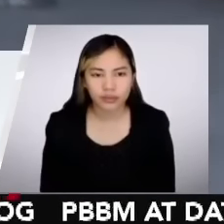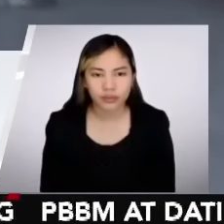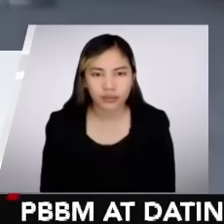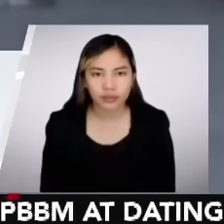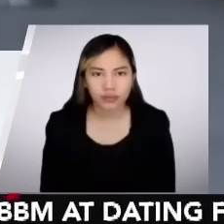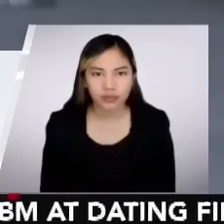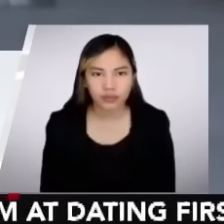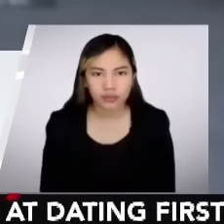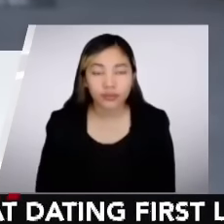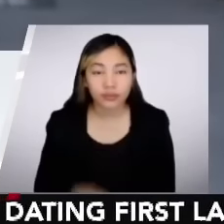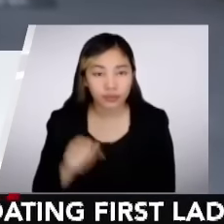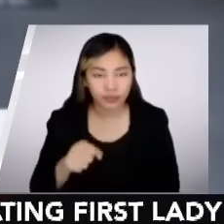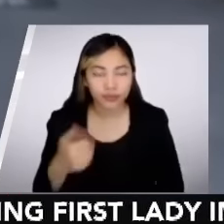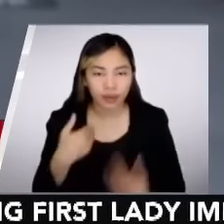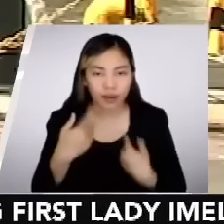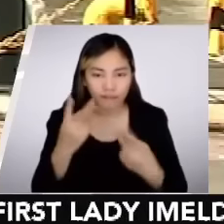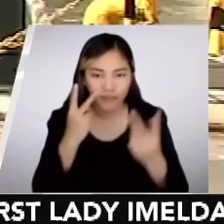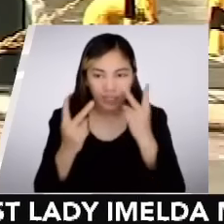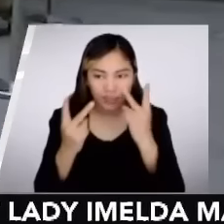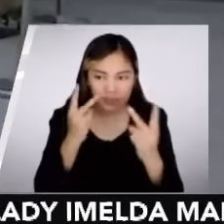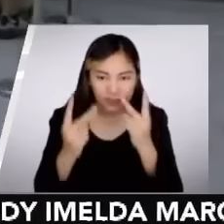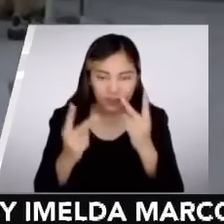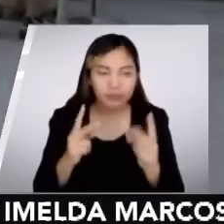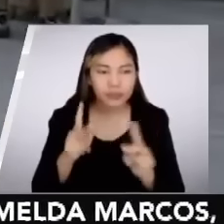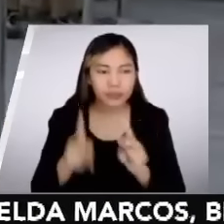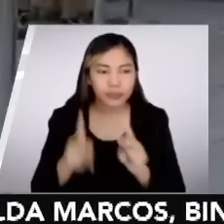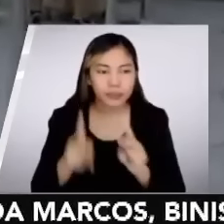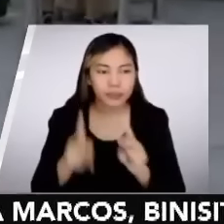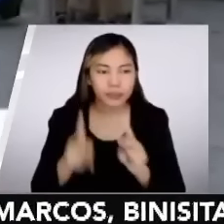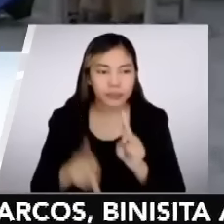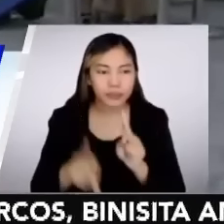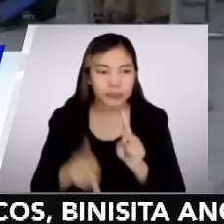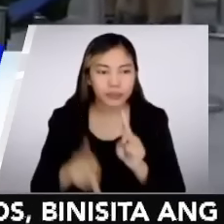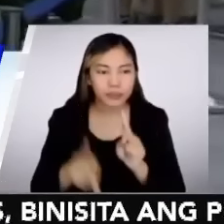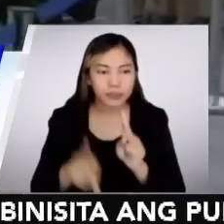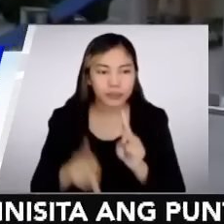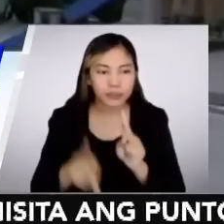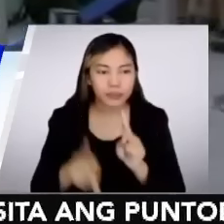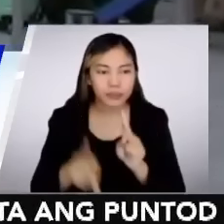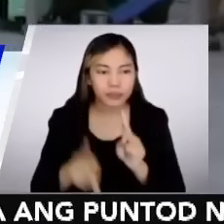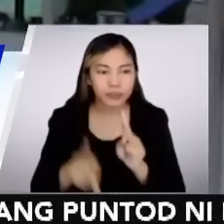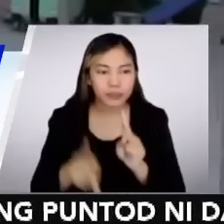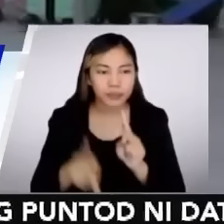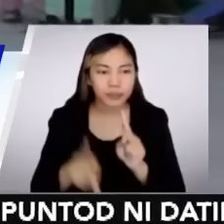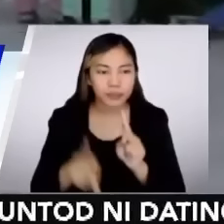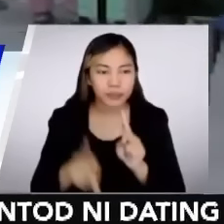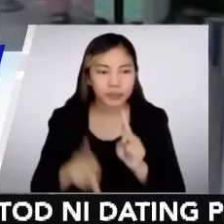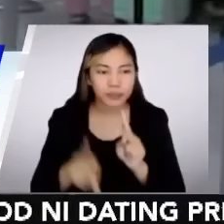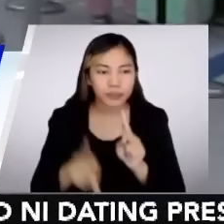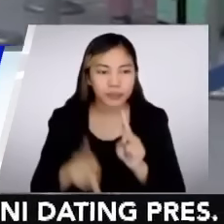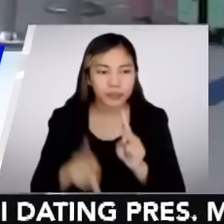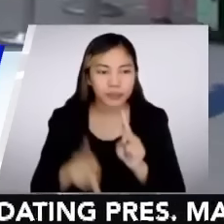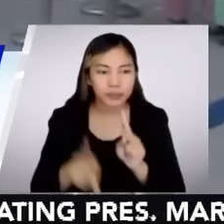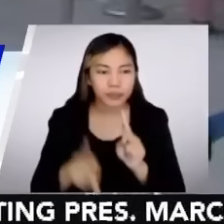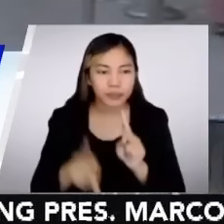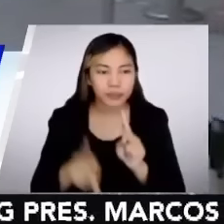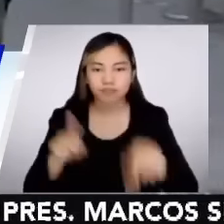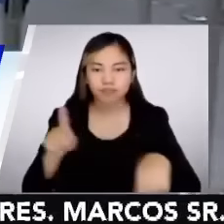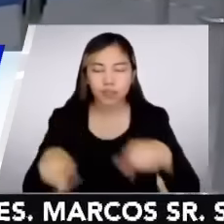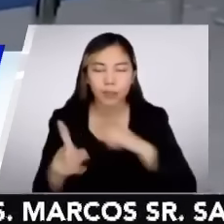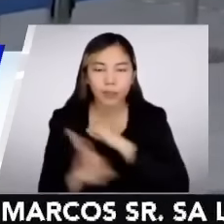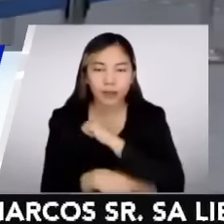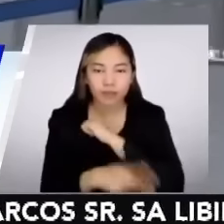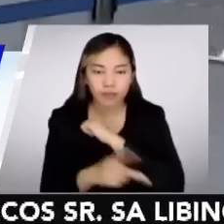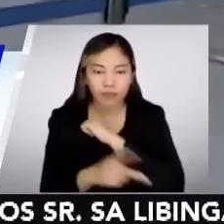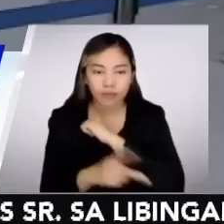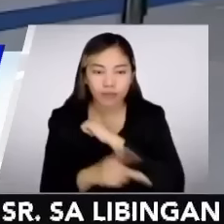kababayan nating pasahero dito sa Batangas Port para pumunta sa iba't ibang probinsya, sa Mindoro at iba pang bahagi ng Visayas pati